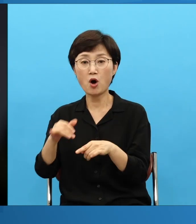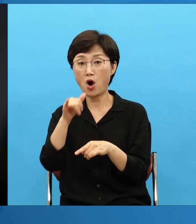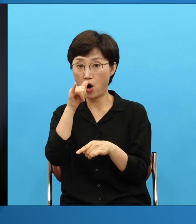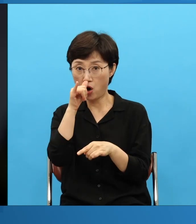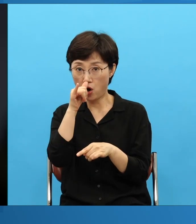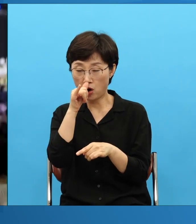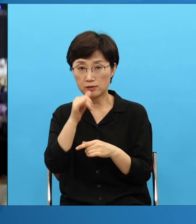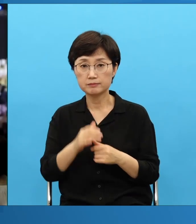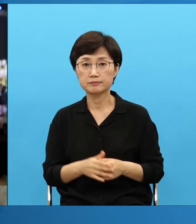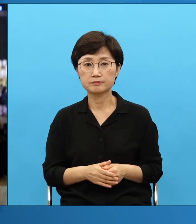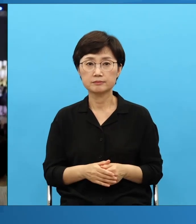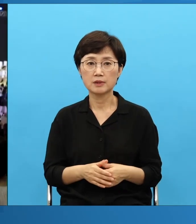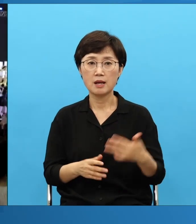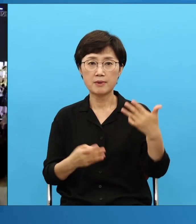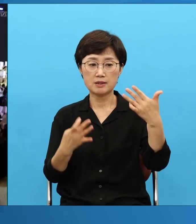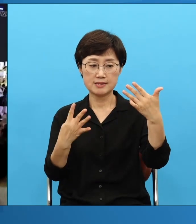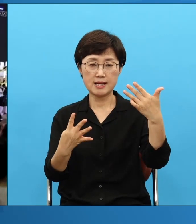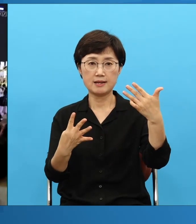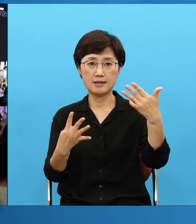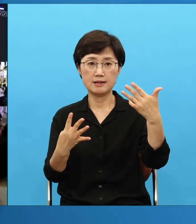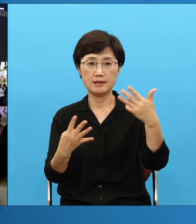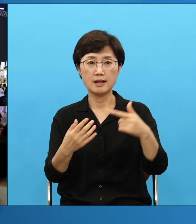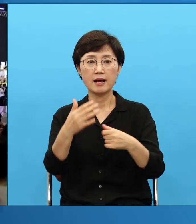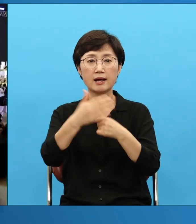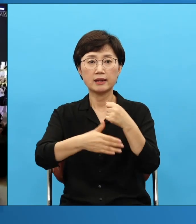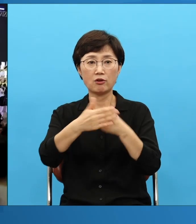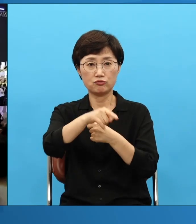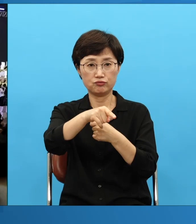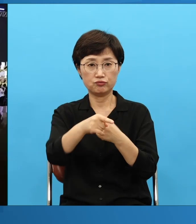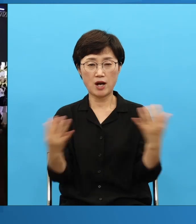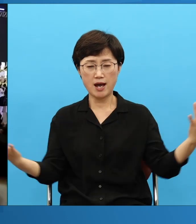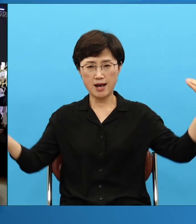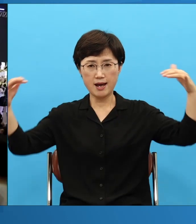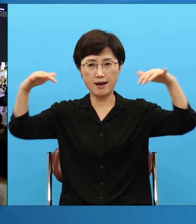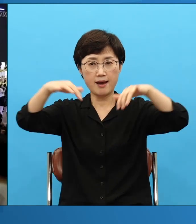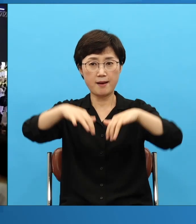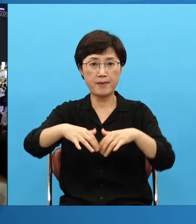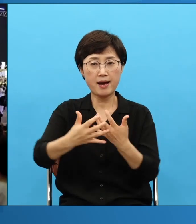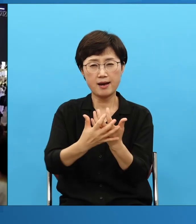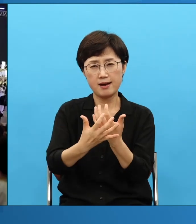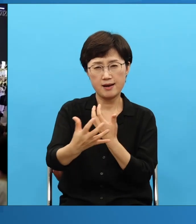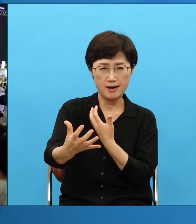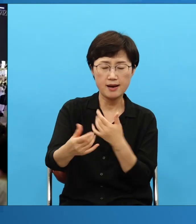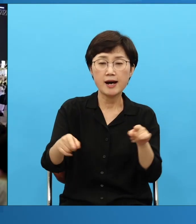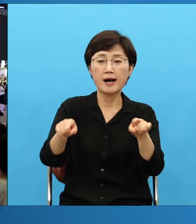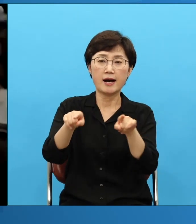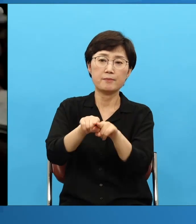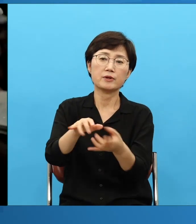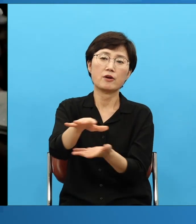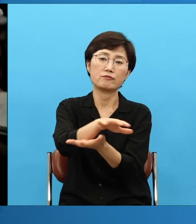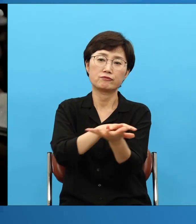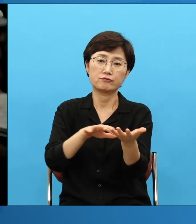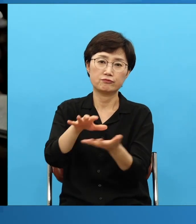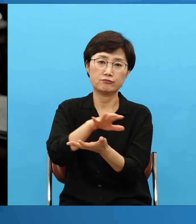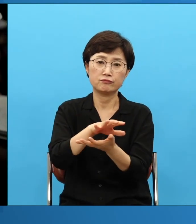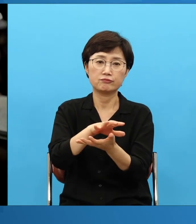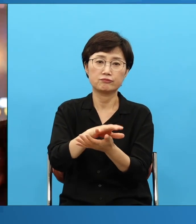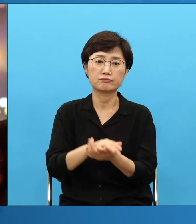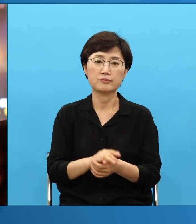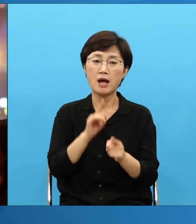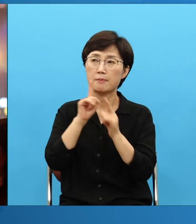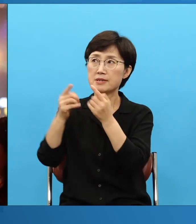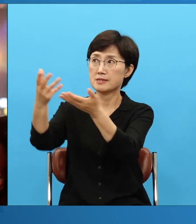메시지 집중! 8월 4일은 대구 엑스코에서 각 지역의 랩넌트들과 성도님들이 다 함께 모여 선물과 같은